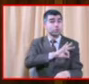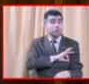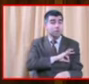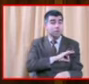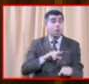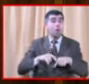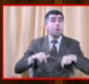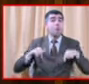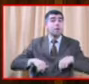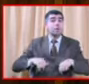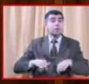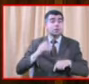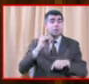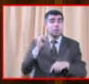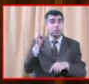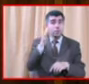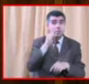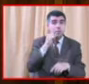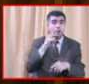وزير في الحكومة.